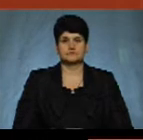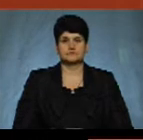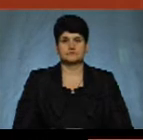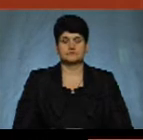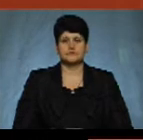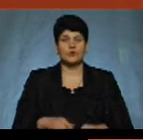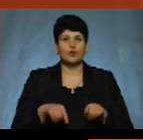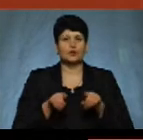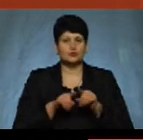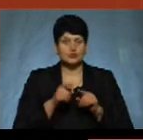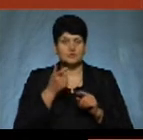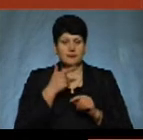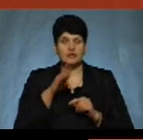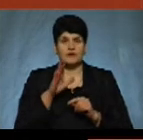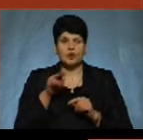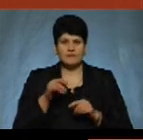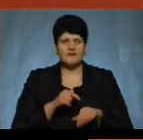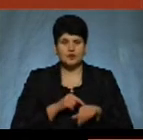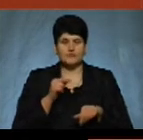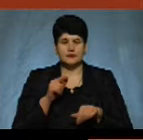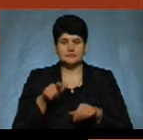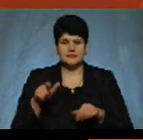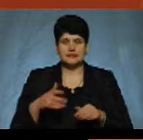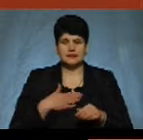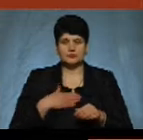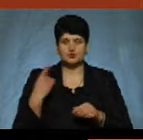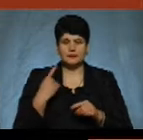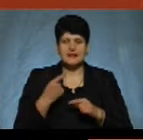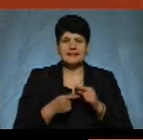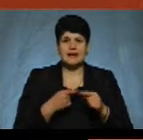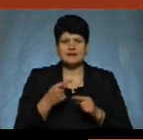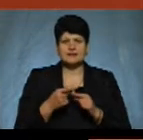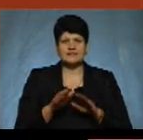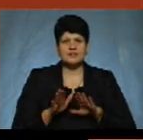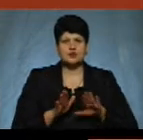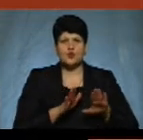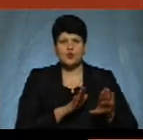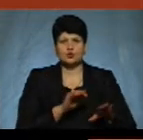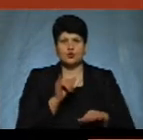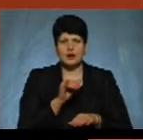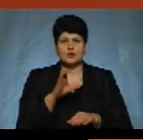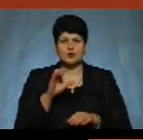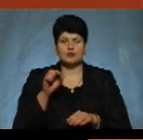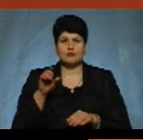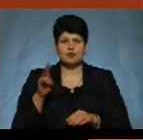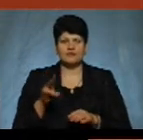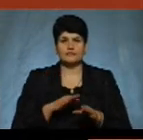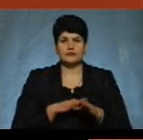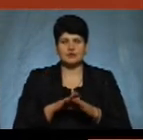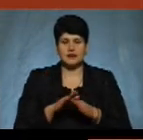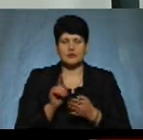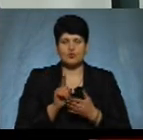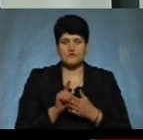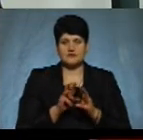Отож, пане Володимире, чи відчувають пацієнти нашої області наслідки від відсторонення Уляни Супрун від виконування обов'язків